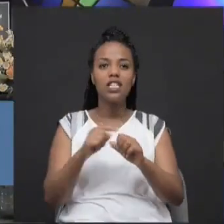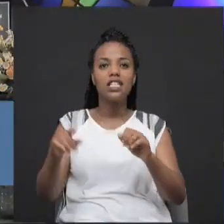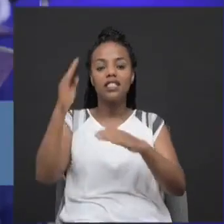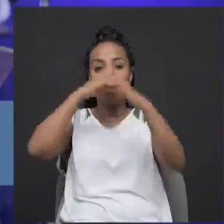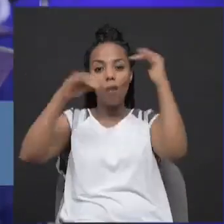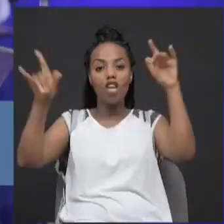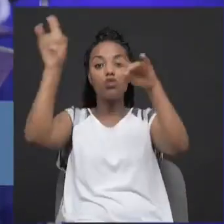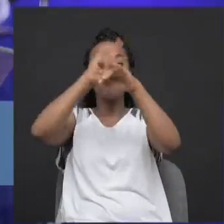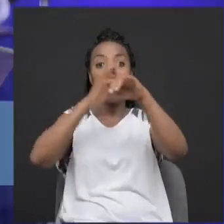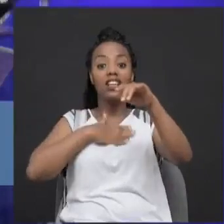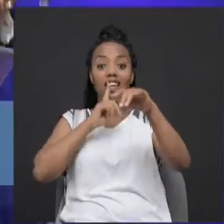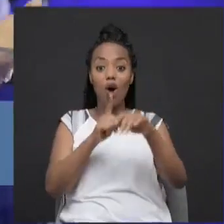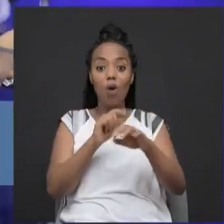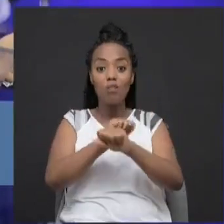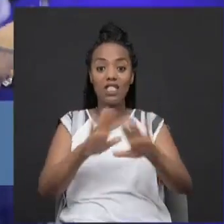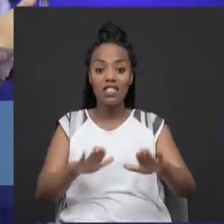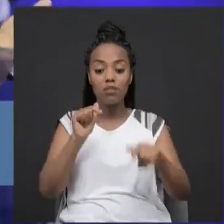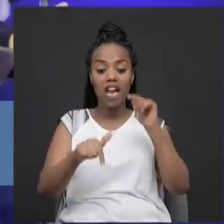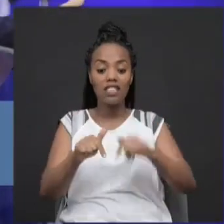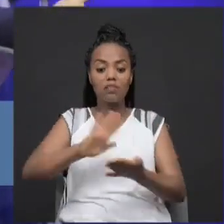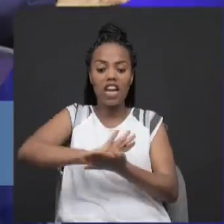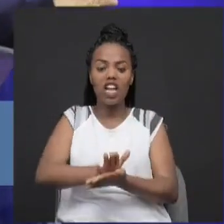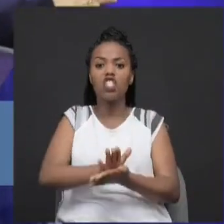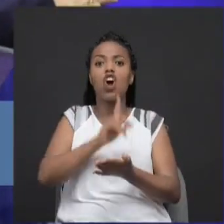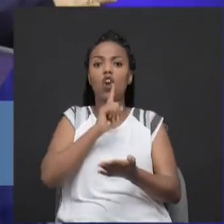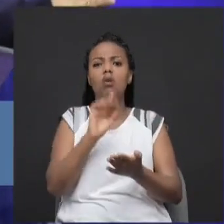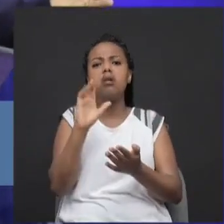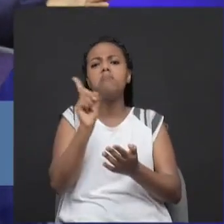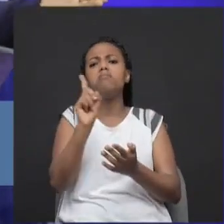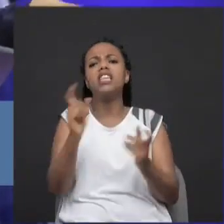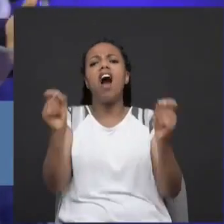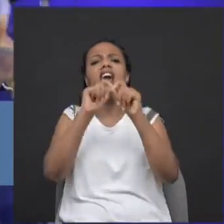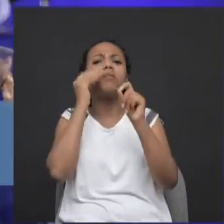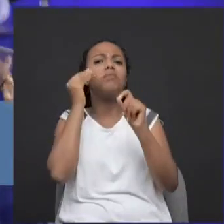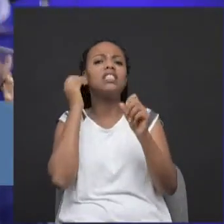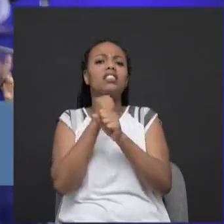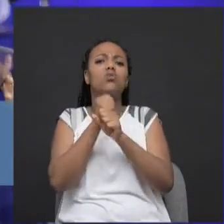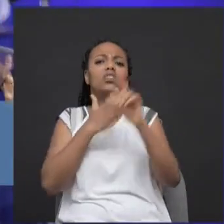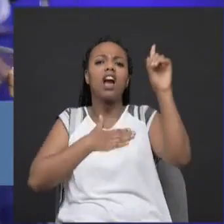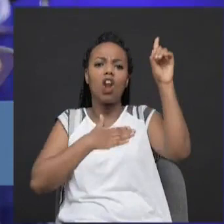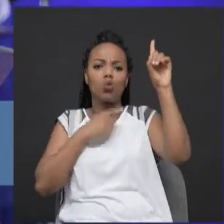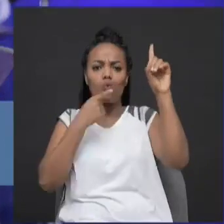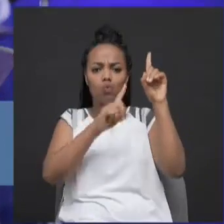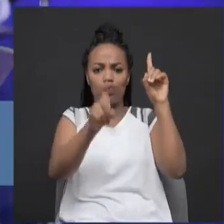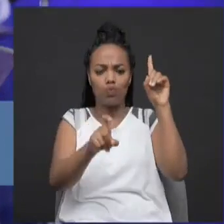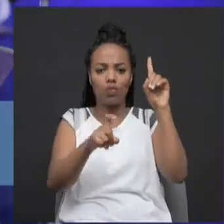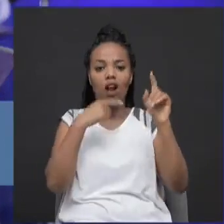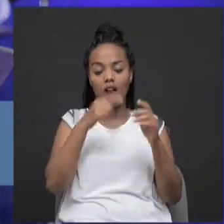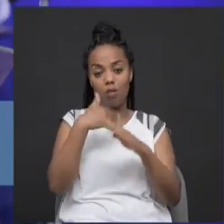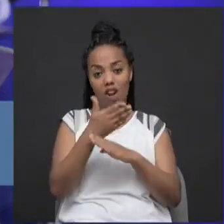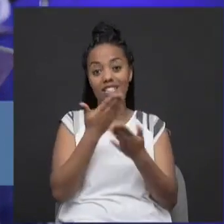ነው ምድርም የእግሬ መረገጫ ነው ምን አይነት ቤት ነው የምትሰሩልኝ ካለ በኋላ እንደዚህ ይላል ነገር